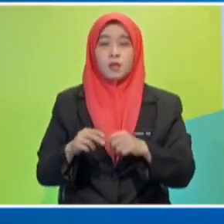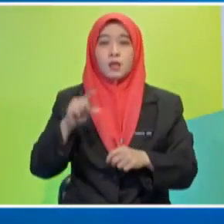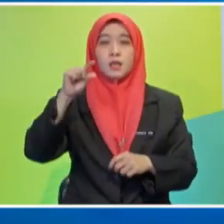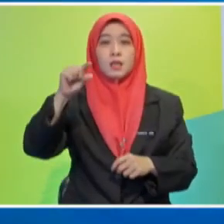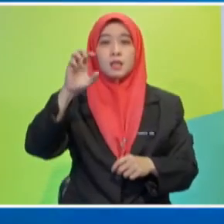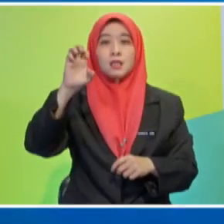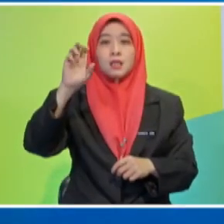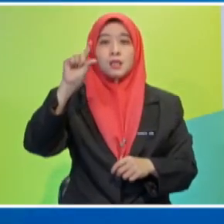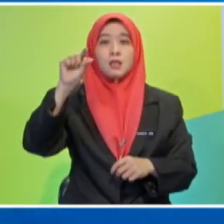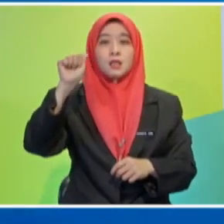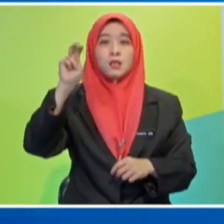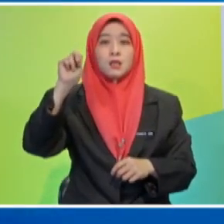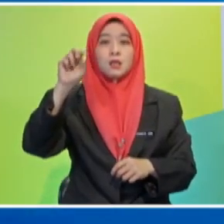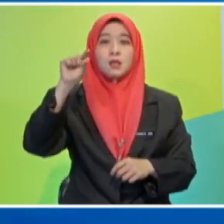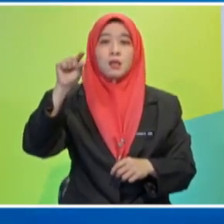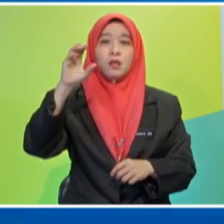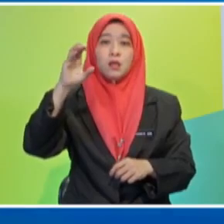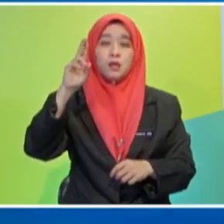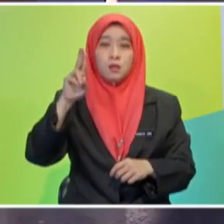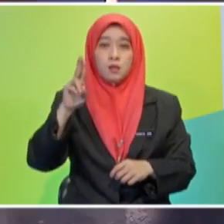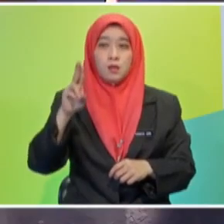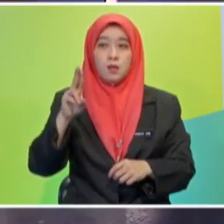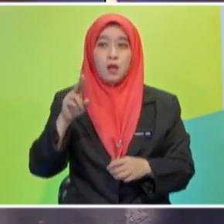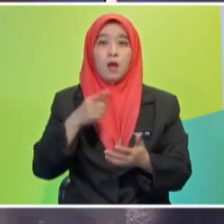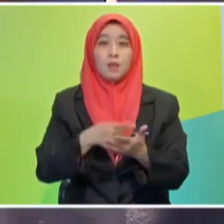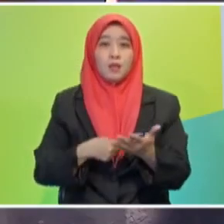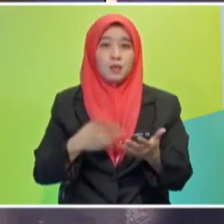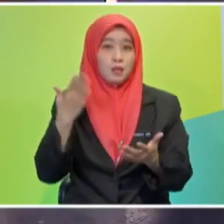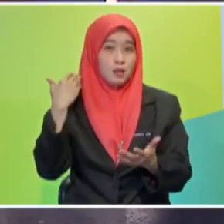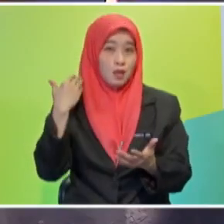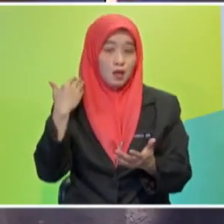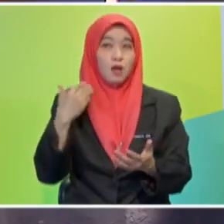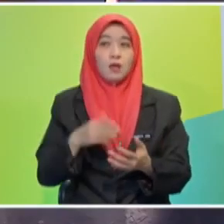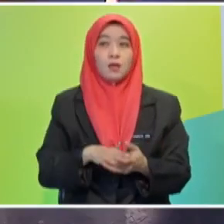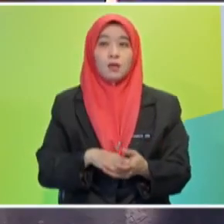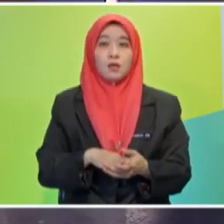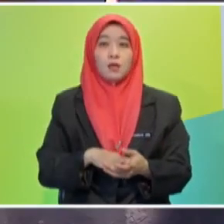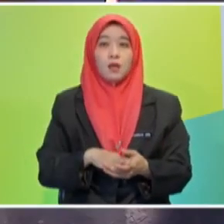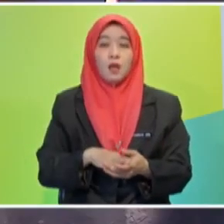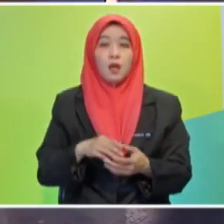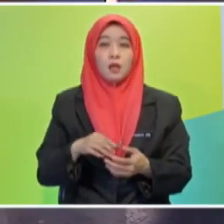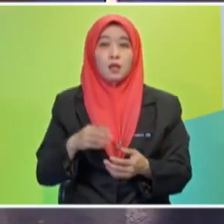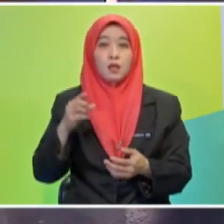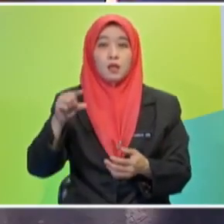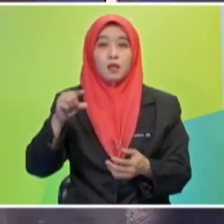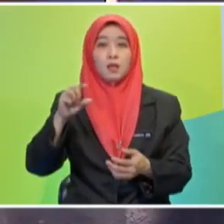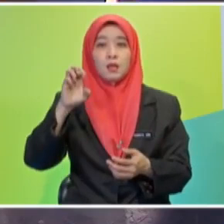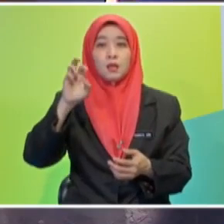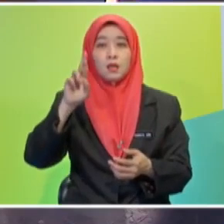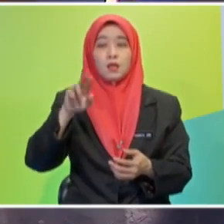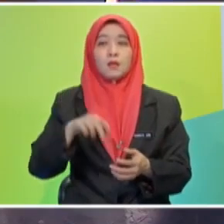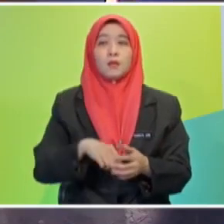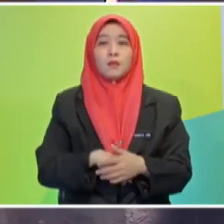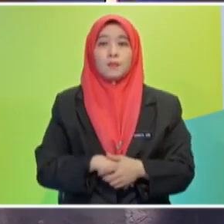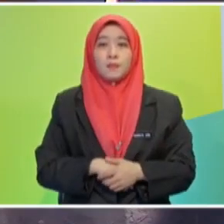Gegancu. Gear, Tak salah tau. Gear dan gegancu. Gegancu. Jadi gear tu nak Baik. gerak, kita selalu gunakan rantai lah. Okey,